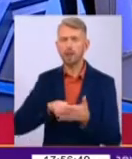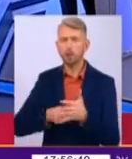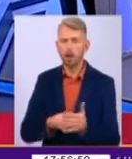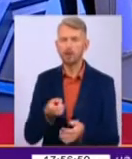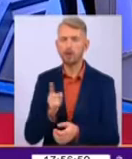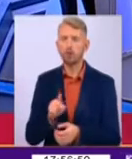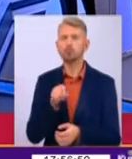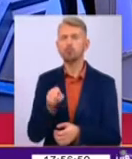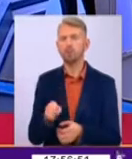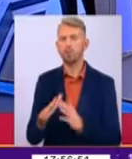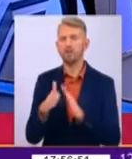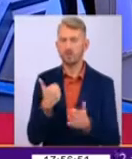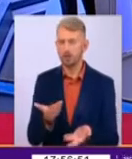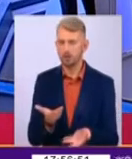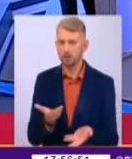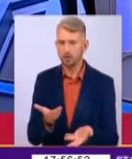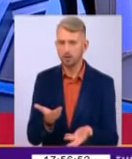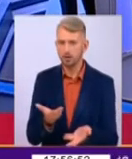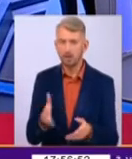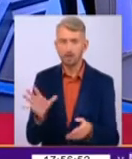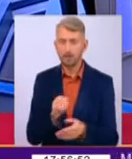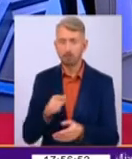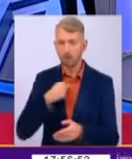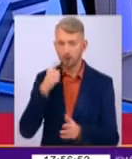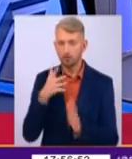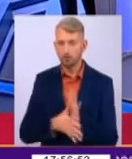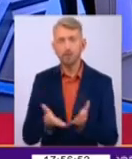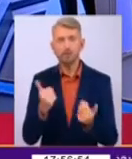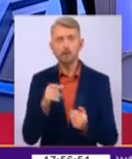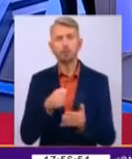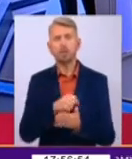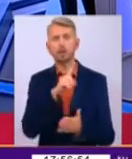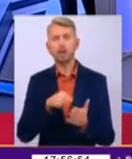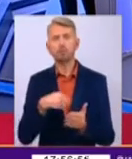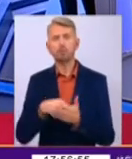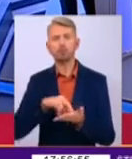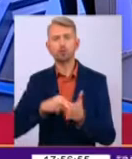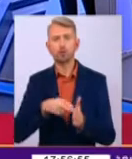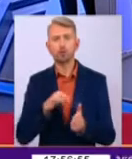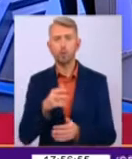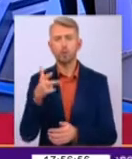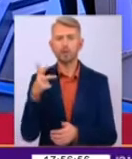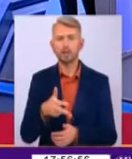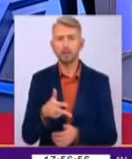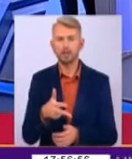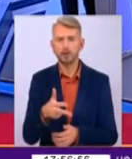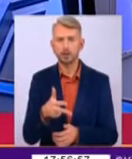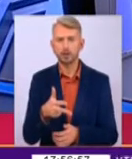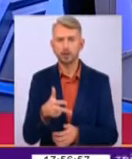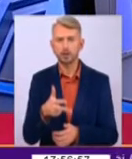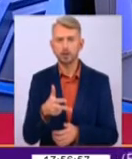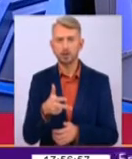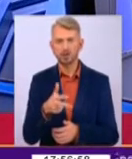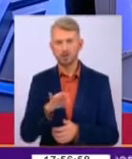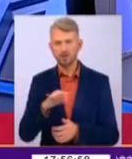тому, щоб його призвали. От все, що я зрозумів. Давайте до питань бюджету. В такому разі по 3 тисячі з